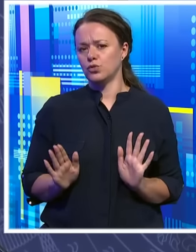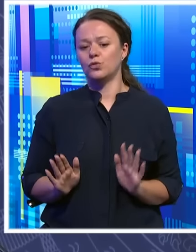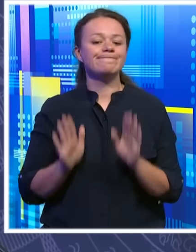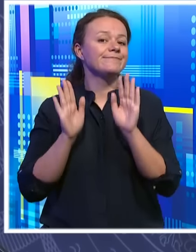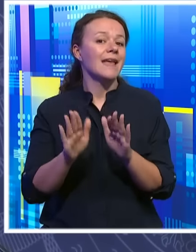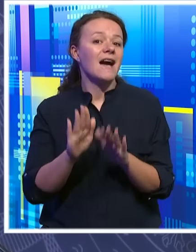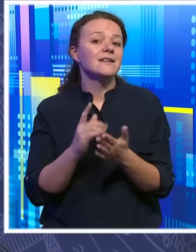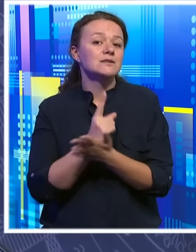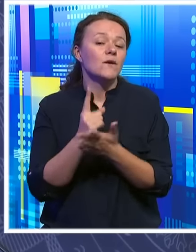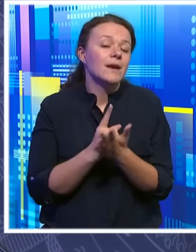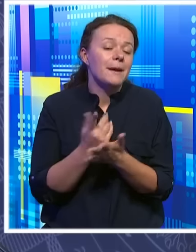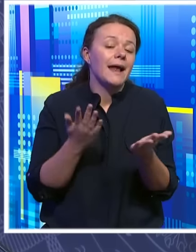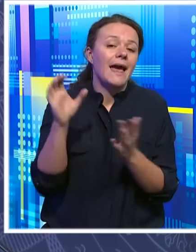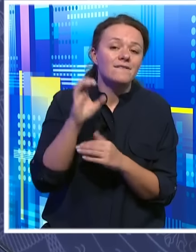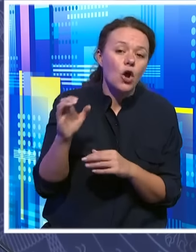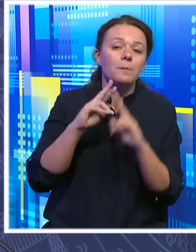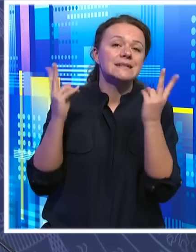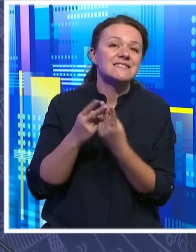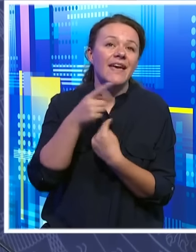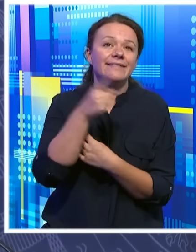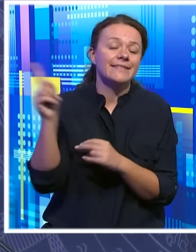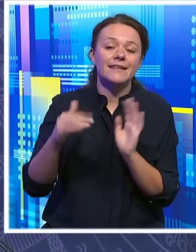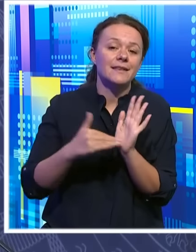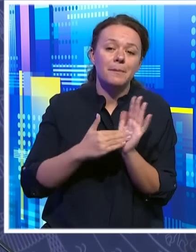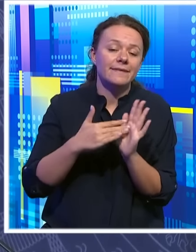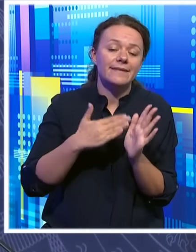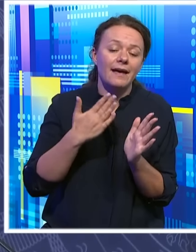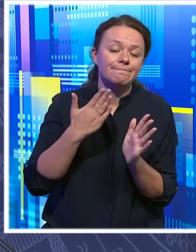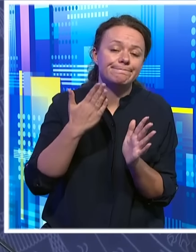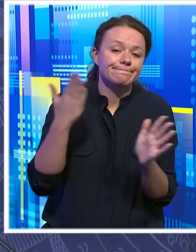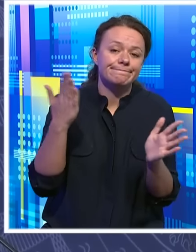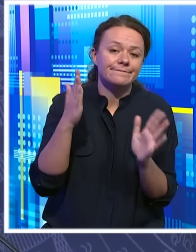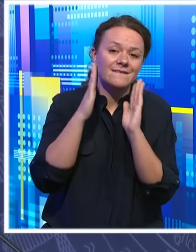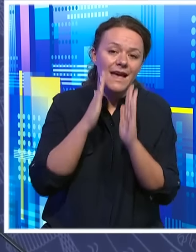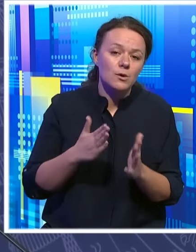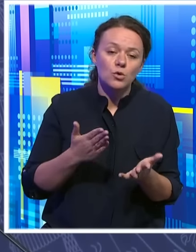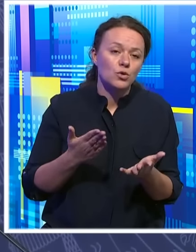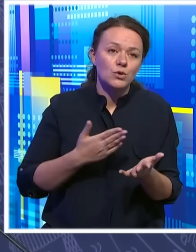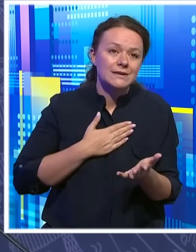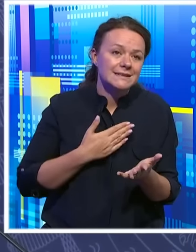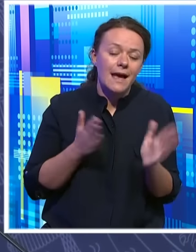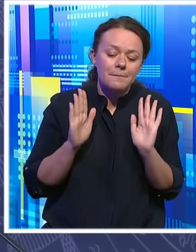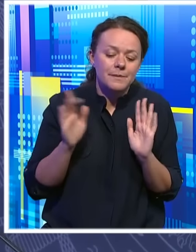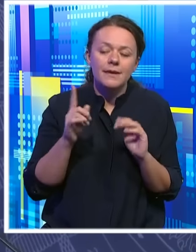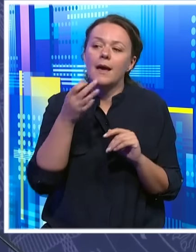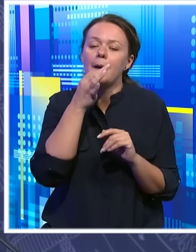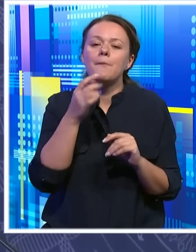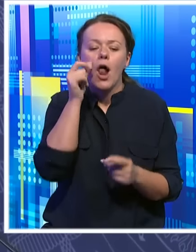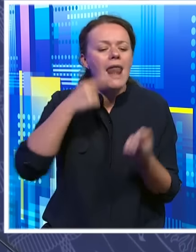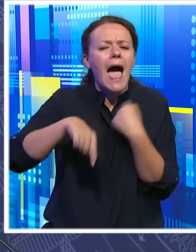vremena u Evropi i svetu da nikome nije za verovati, verovati sebi, što bi naš narod rekao, use i u svoje